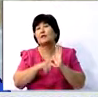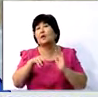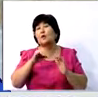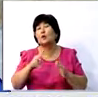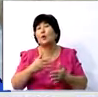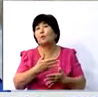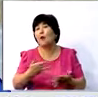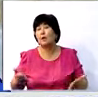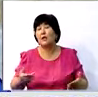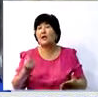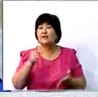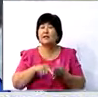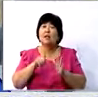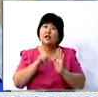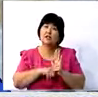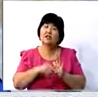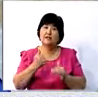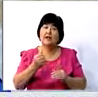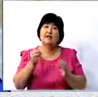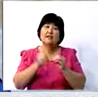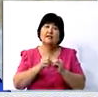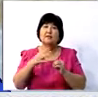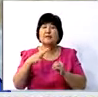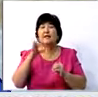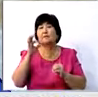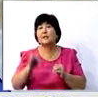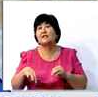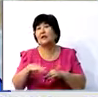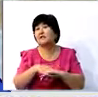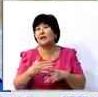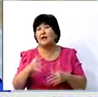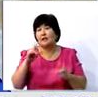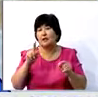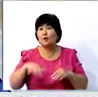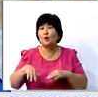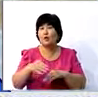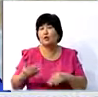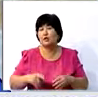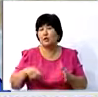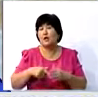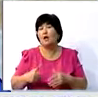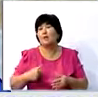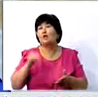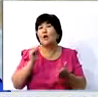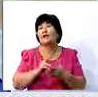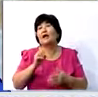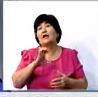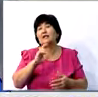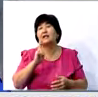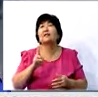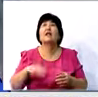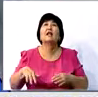тонн продуктов. Цены дешевле рыночных на 10-15%. Надеемся, что жители города по достоинству оценят казалинские